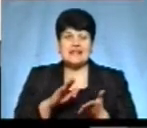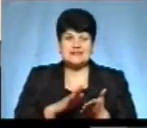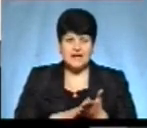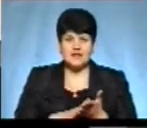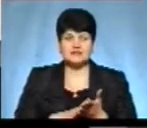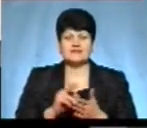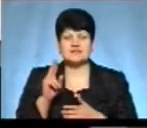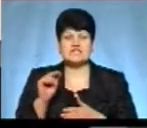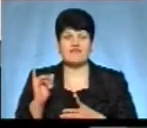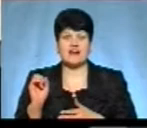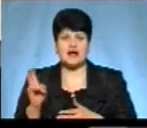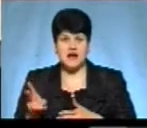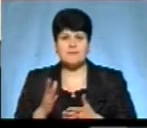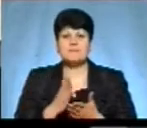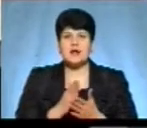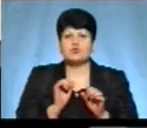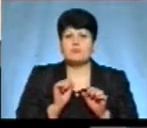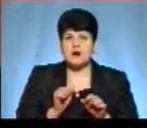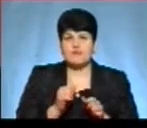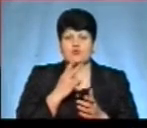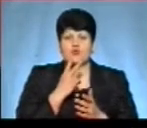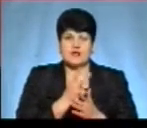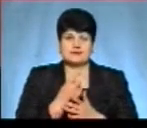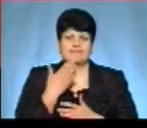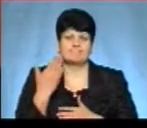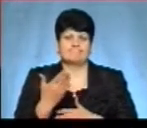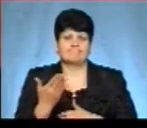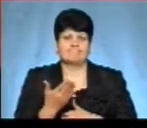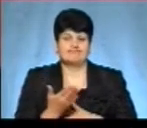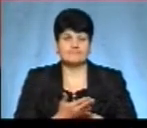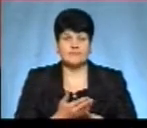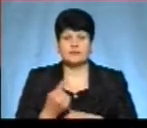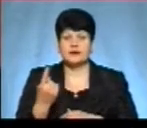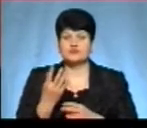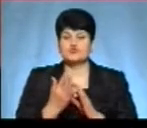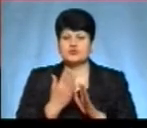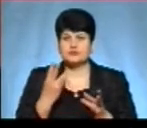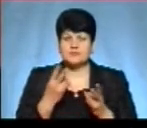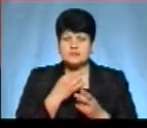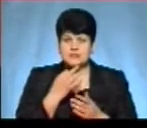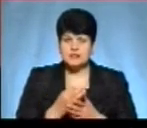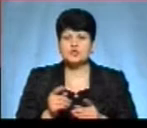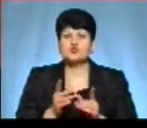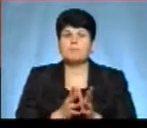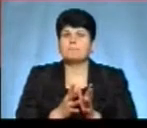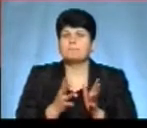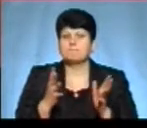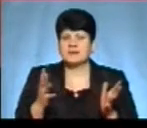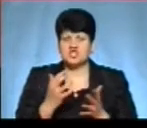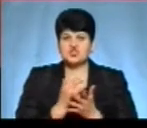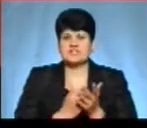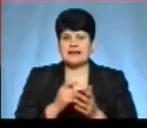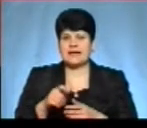офіційної ЦВК на наступний день має право вести передвиборчу агітацію. Перш за все, треба сказати, що більшість кандидатів